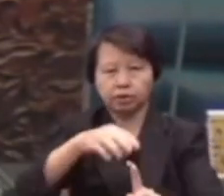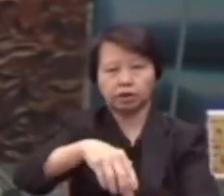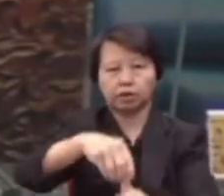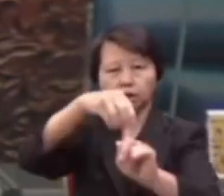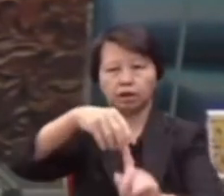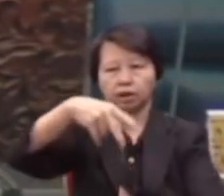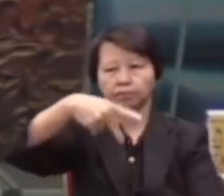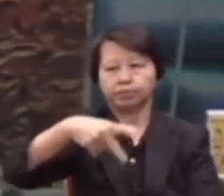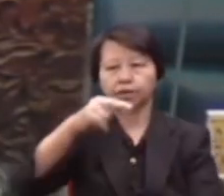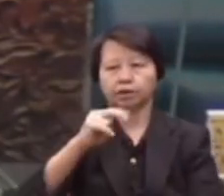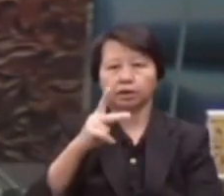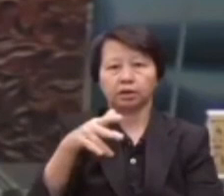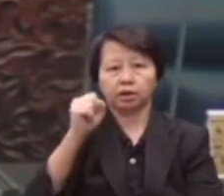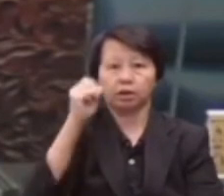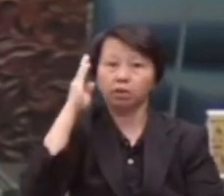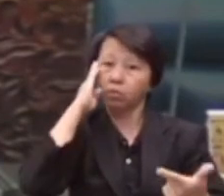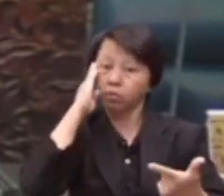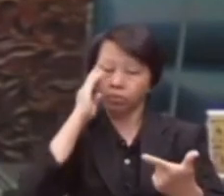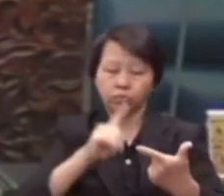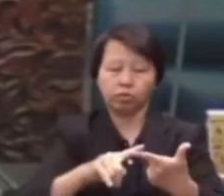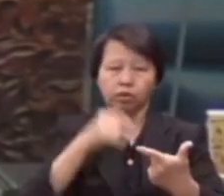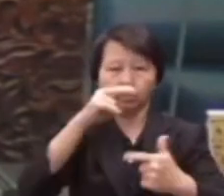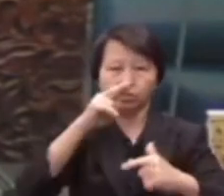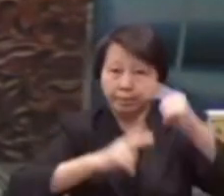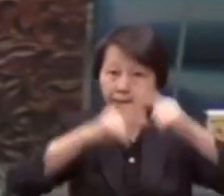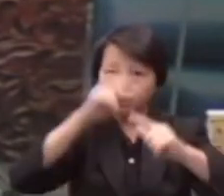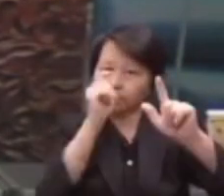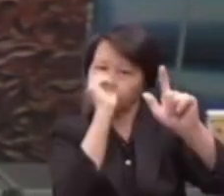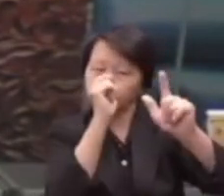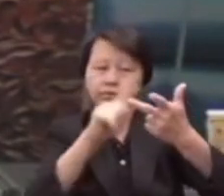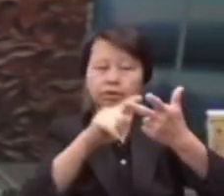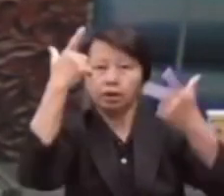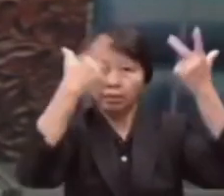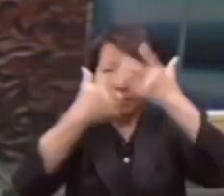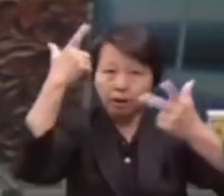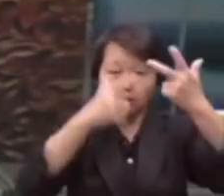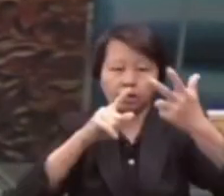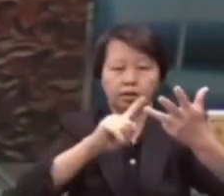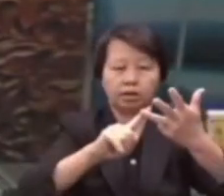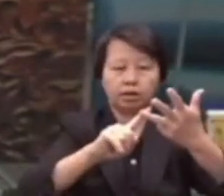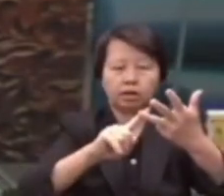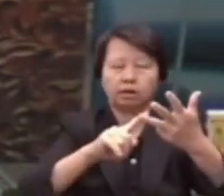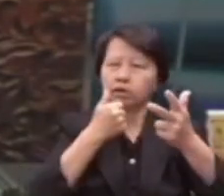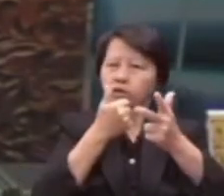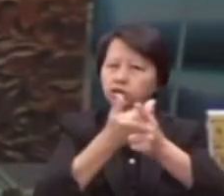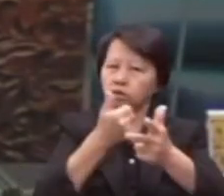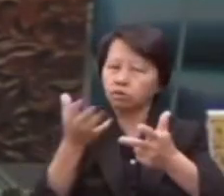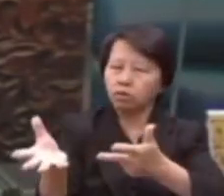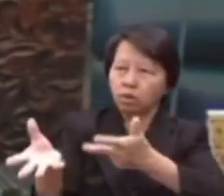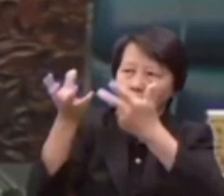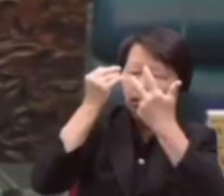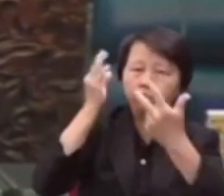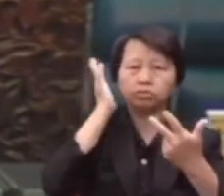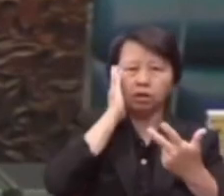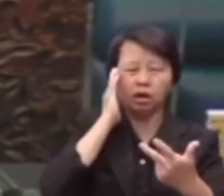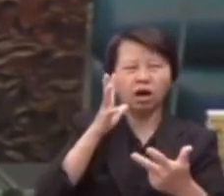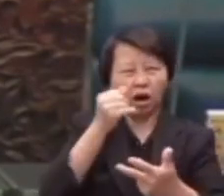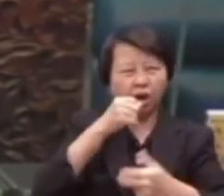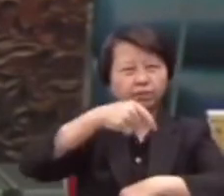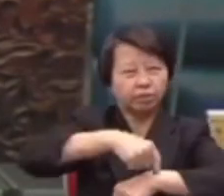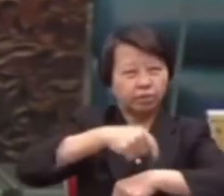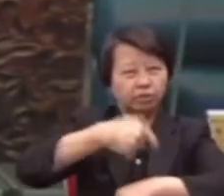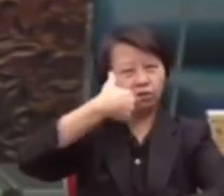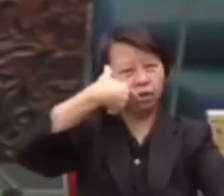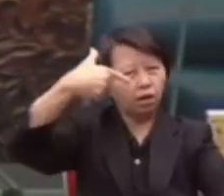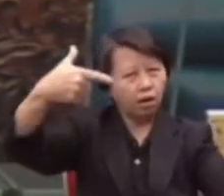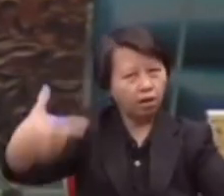terutama PMKS Bumi Putra, sektor pembinaan, pelancongan, yang ikut maklumat yang saya tahu dia mengambil masa